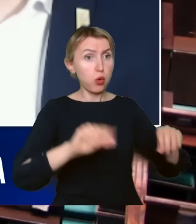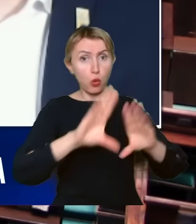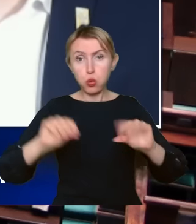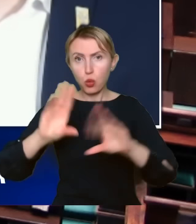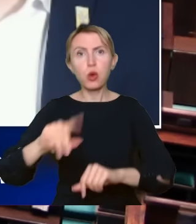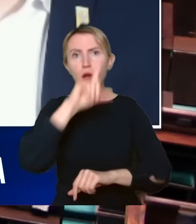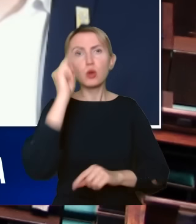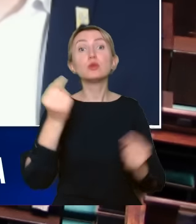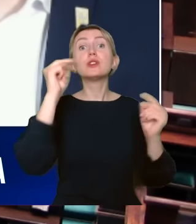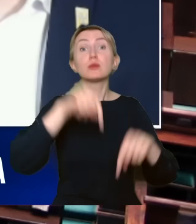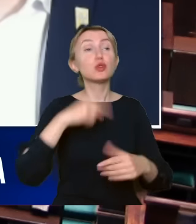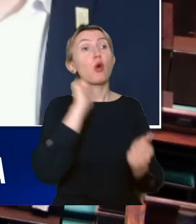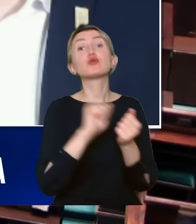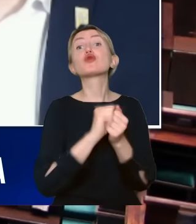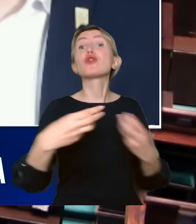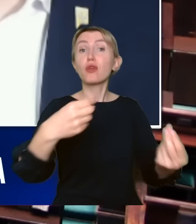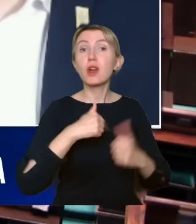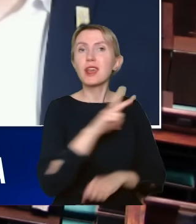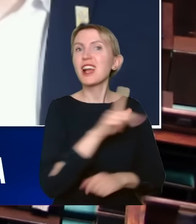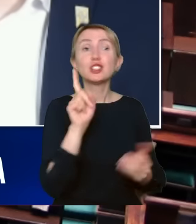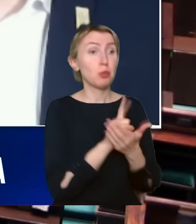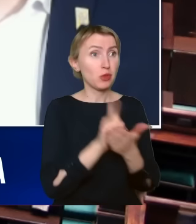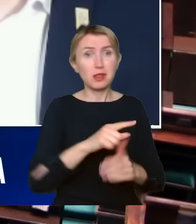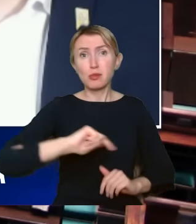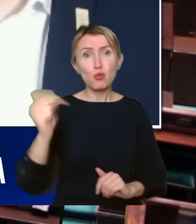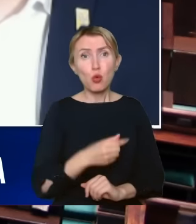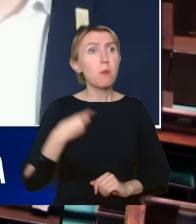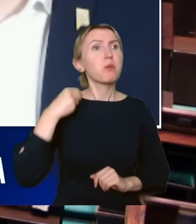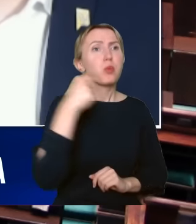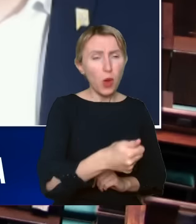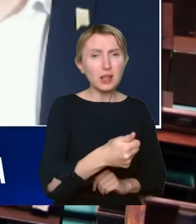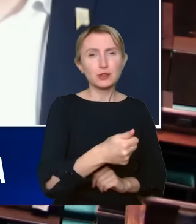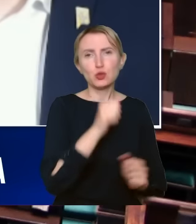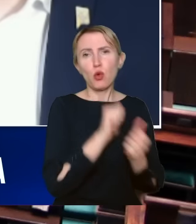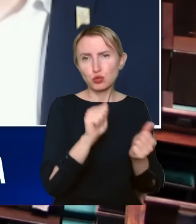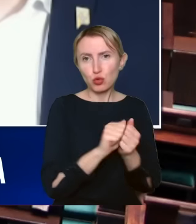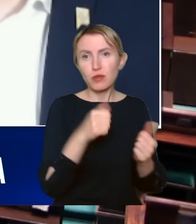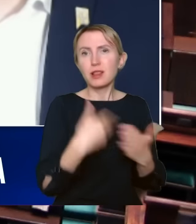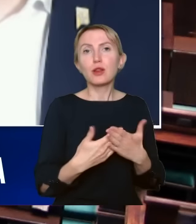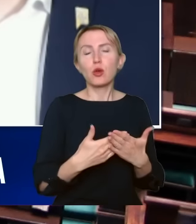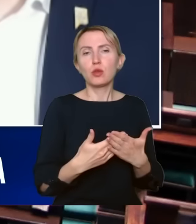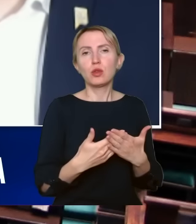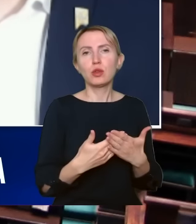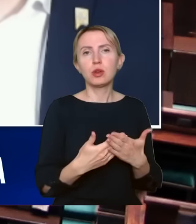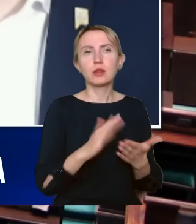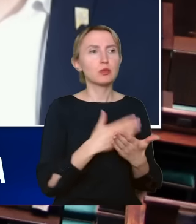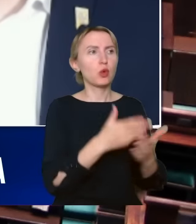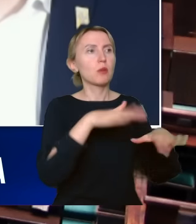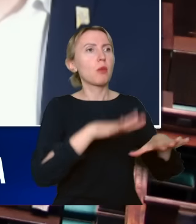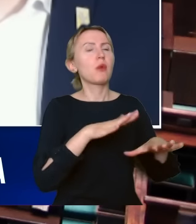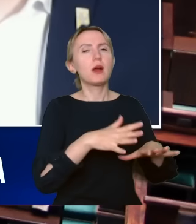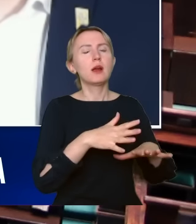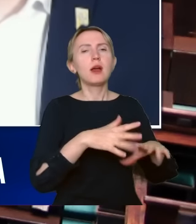przyjdą po odszkodowania. I wszyscy podatnicy będą musieli płacić za odszkodowania za to, że chociażby przebywali w aresztach